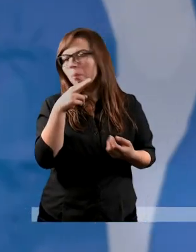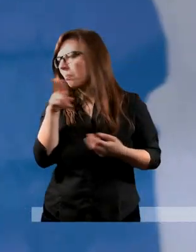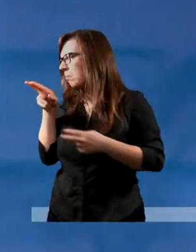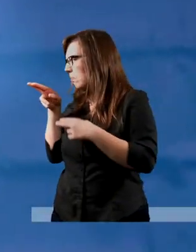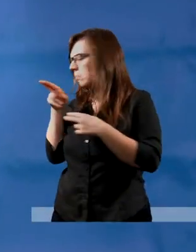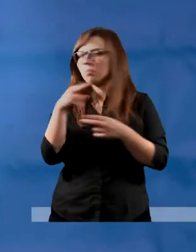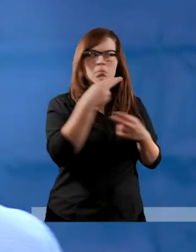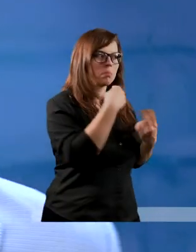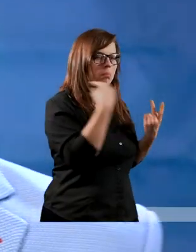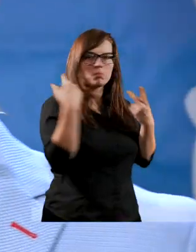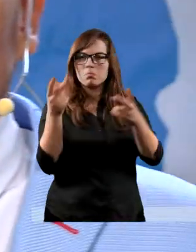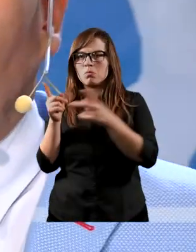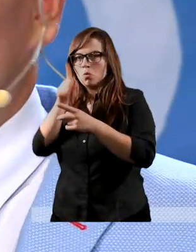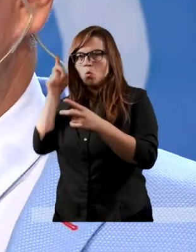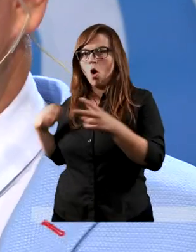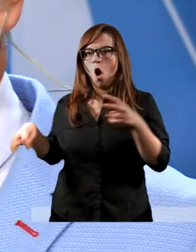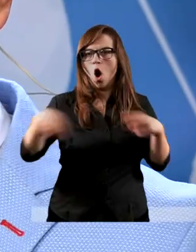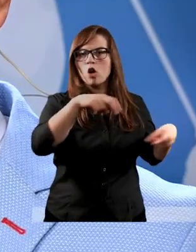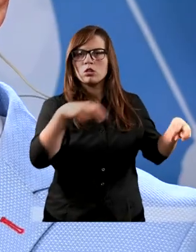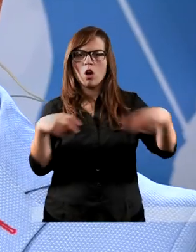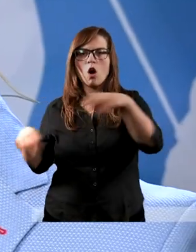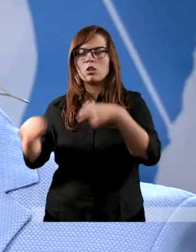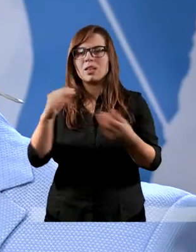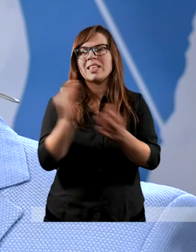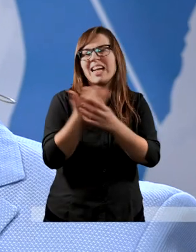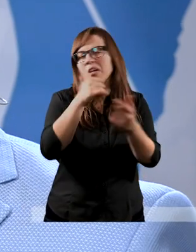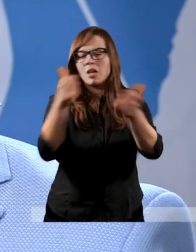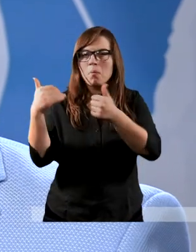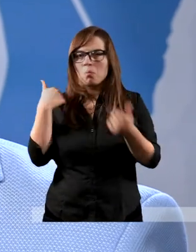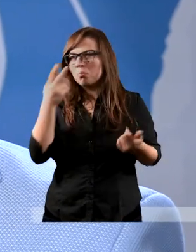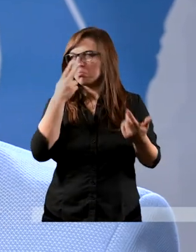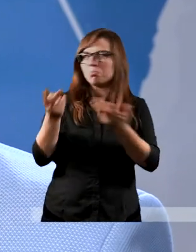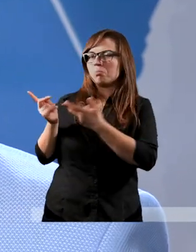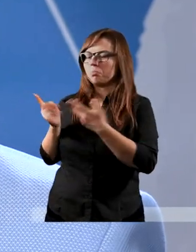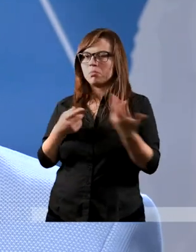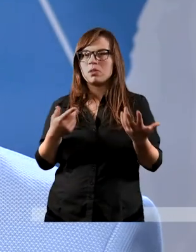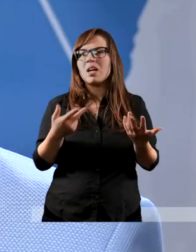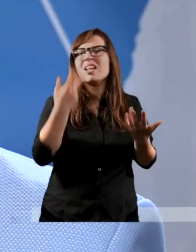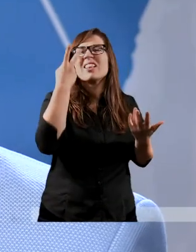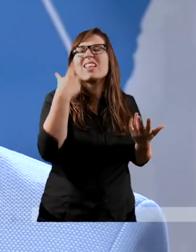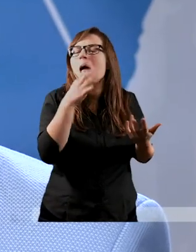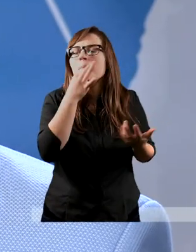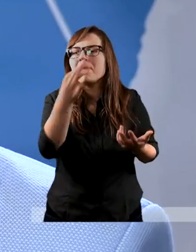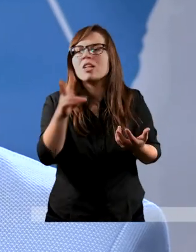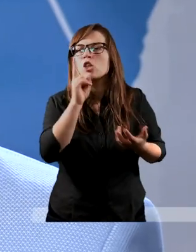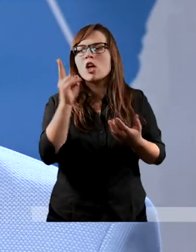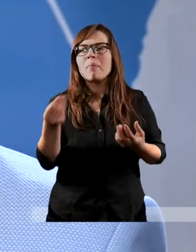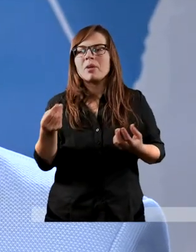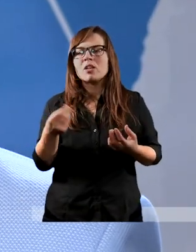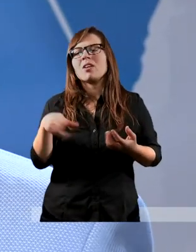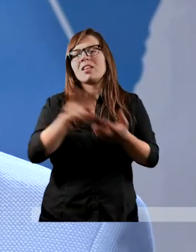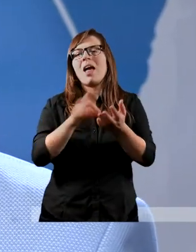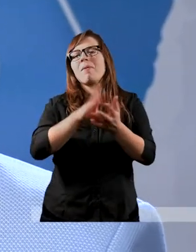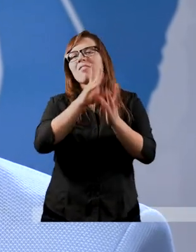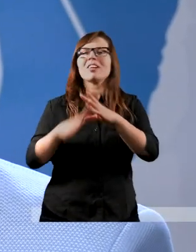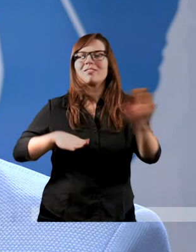że ludzie chodzą w jedną i w drugą stronę, nawet jacyś cyganie stali. No nie zapytałem, czyje to pieniądze, bo pewnie zaraz